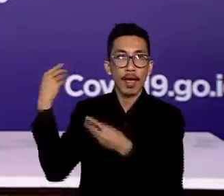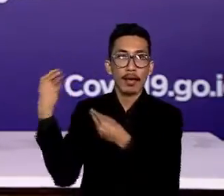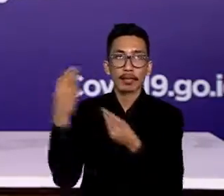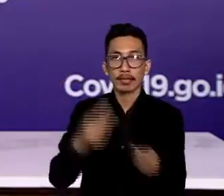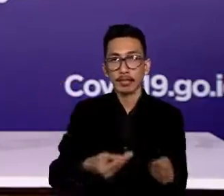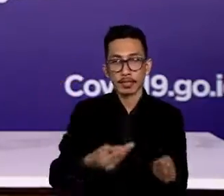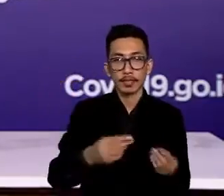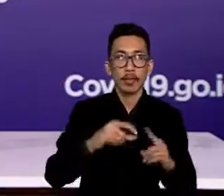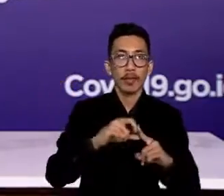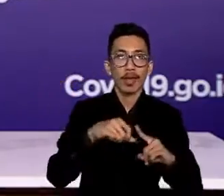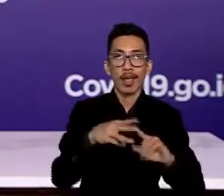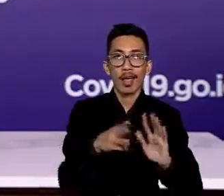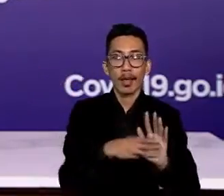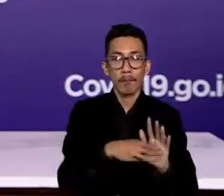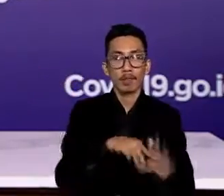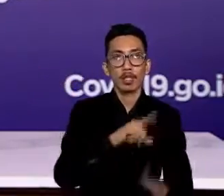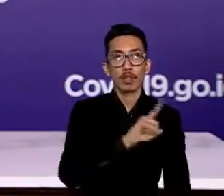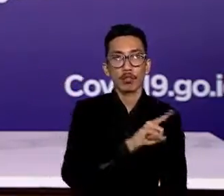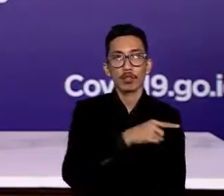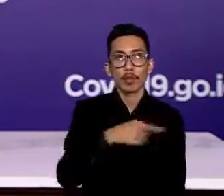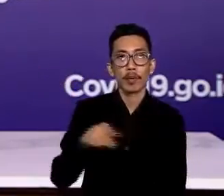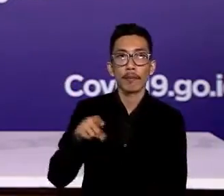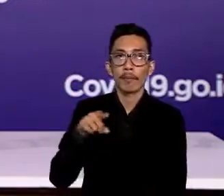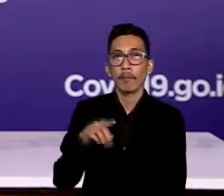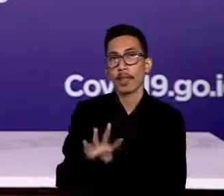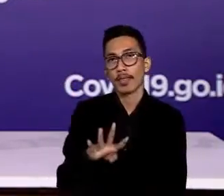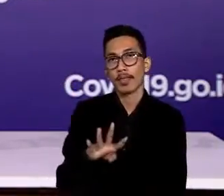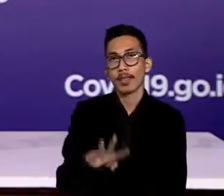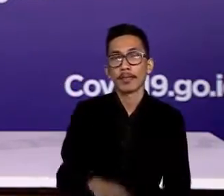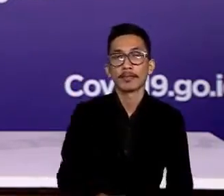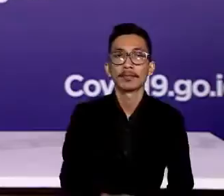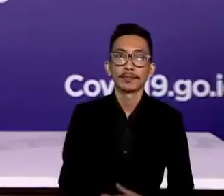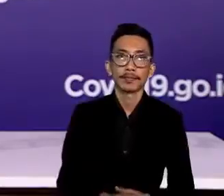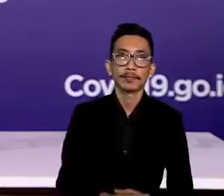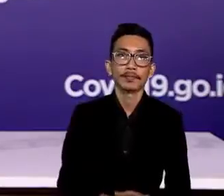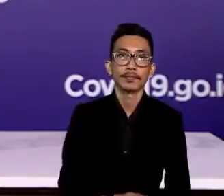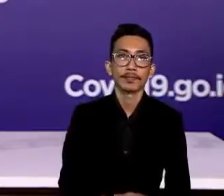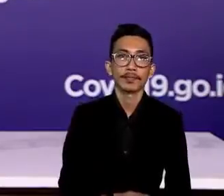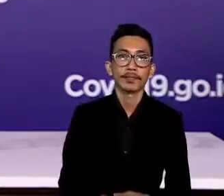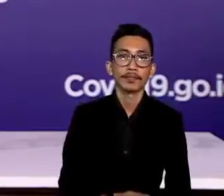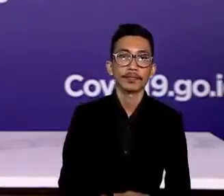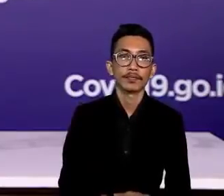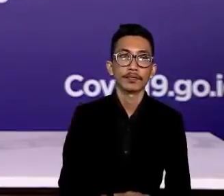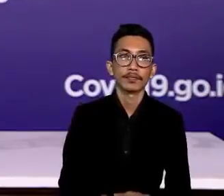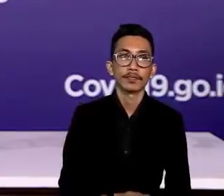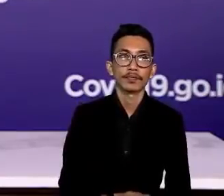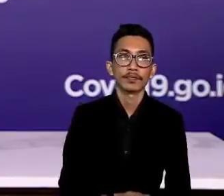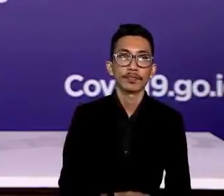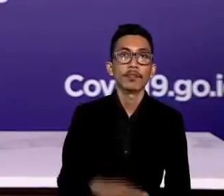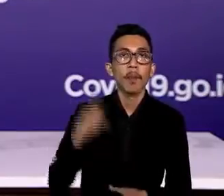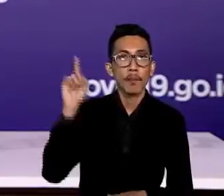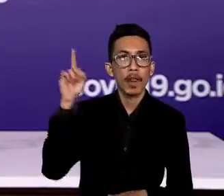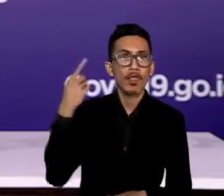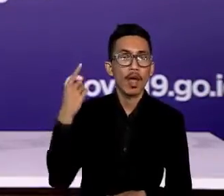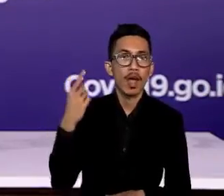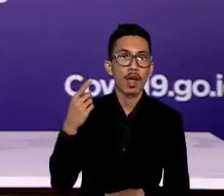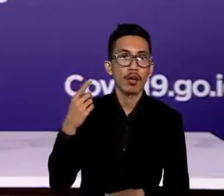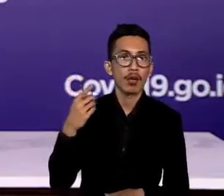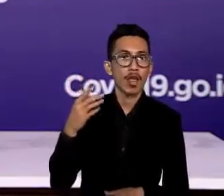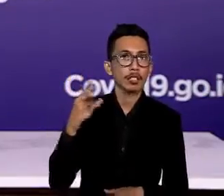perpanjangan dpkm 1 sampai dengan 4 wajib Hai pemerintah telah mengalokasikan tambahan anggaran